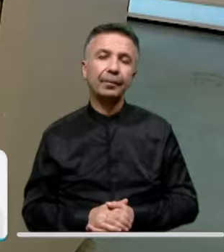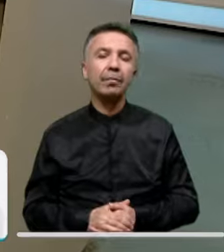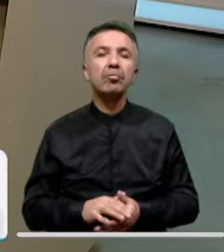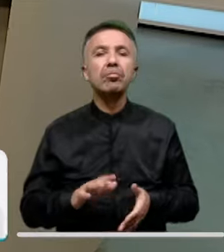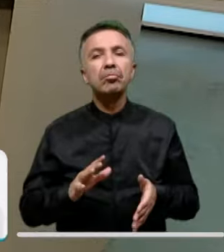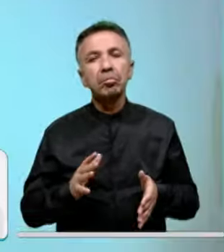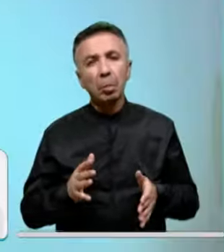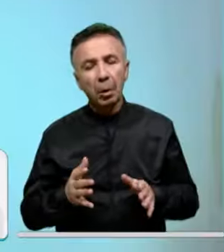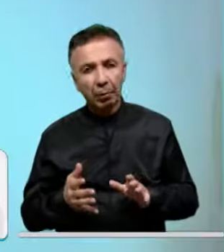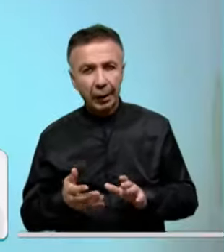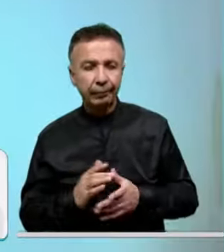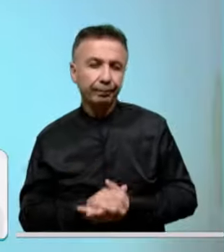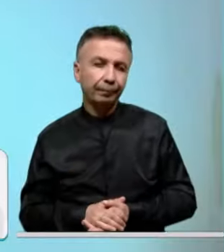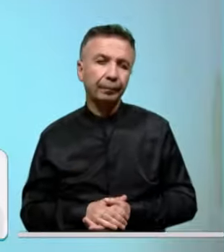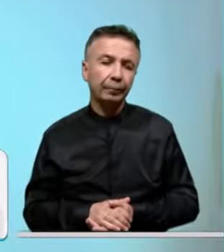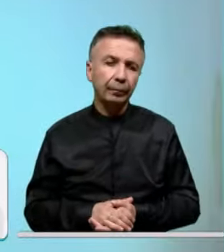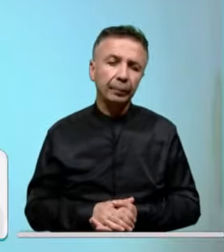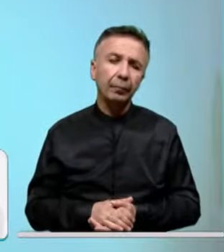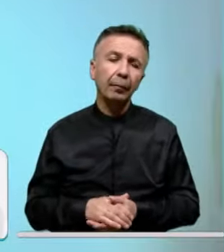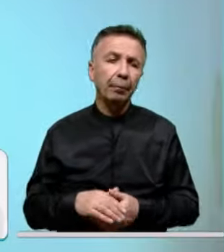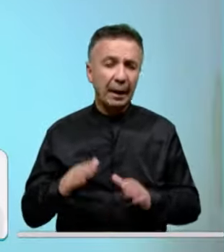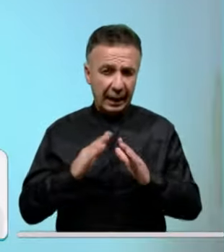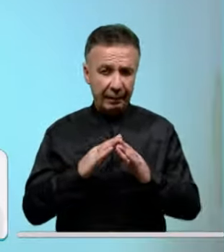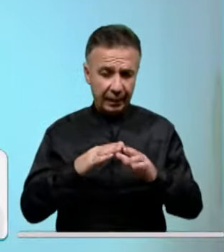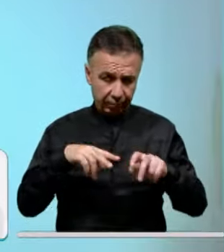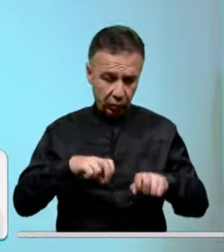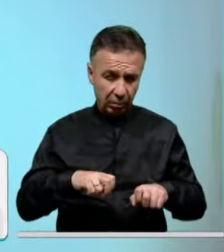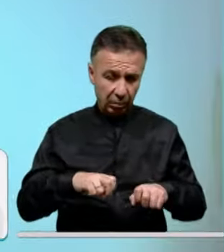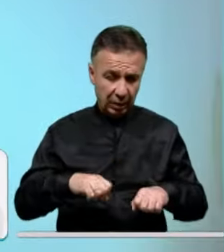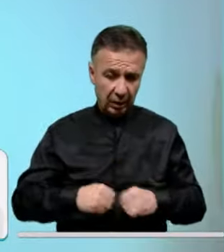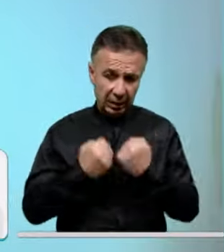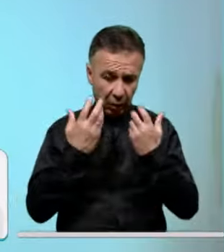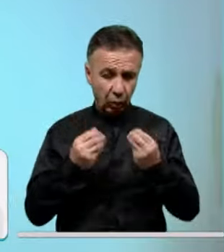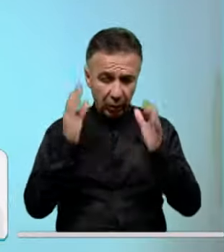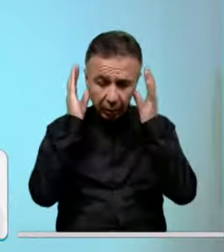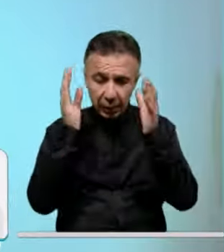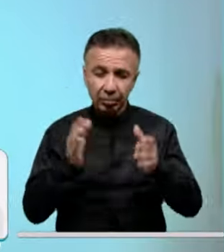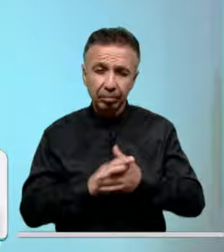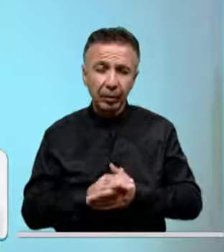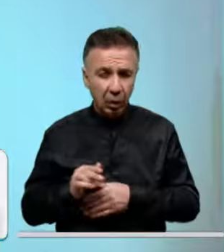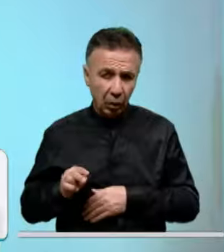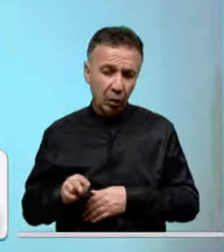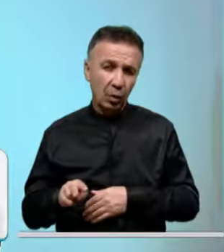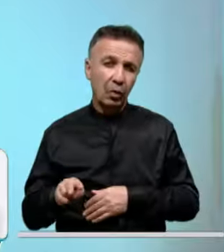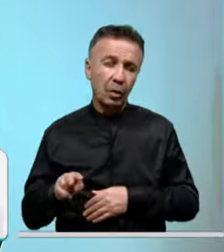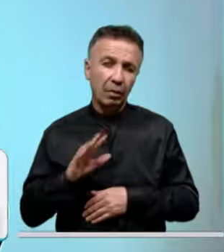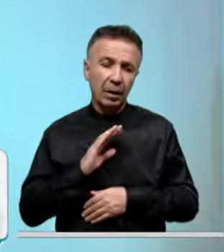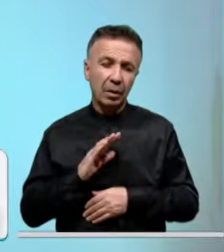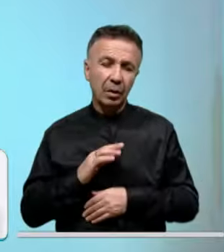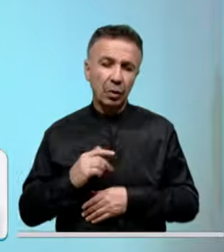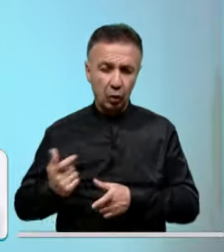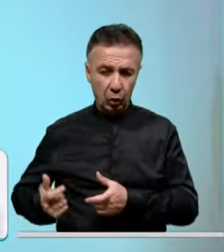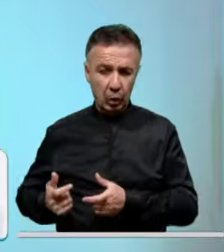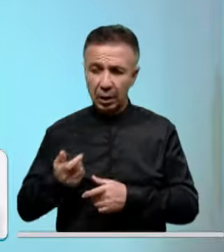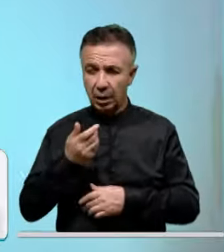Veya ben mukim iken kazaya kaldı namazım. Öyle bir yolculuktayım ki güvenlik endişem